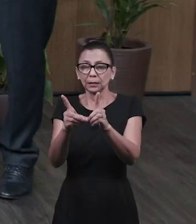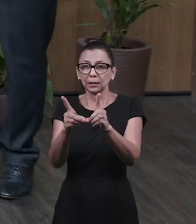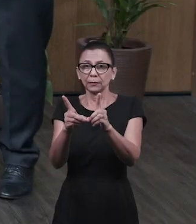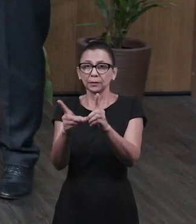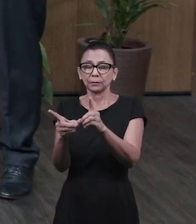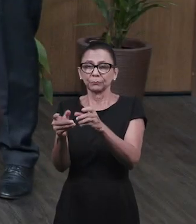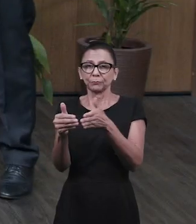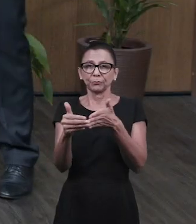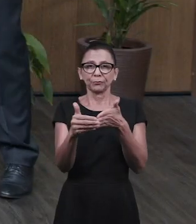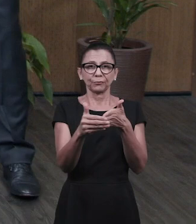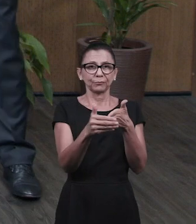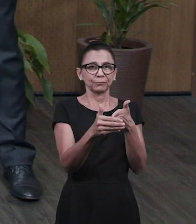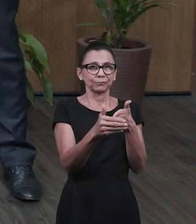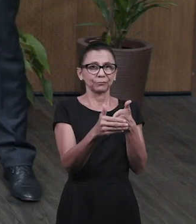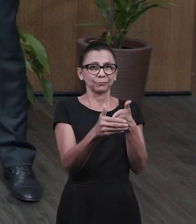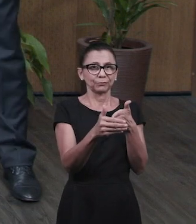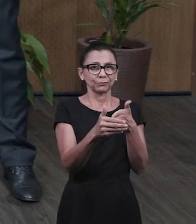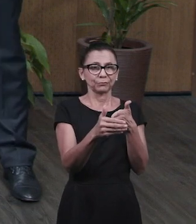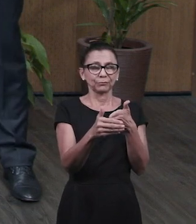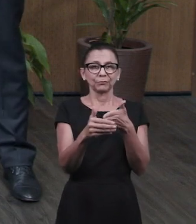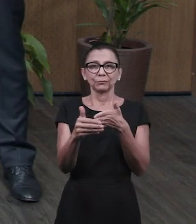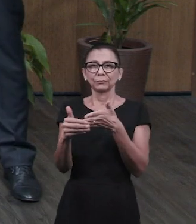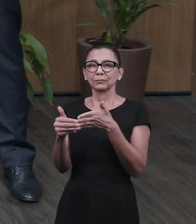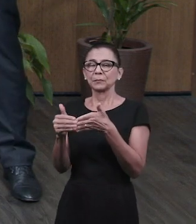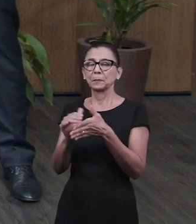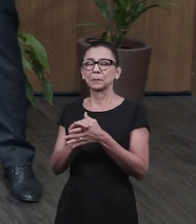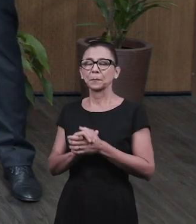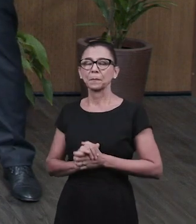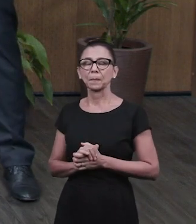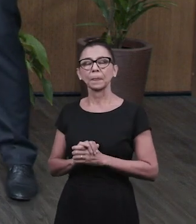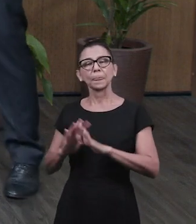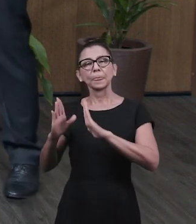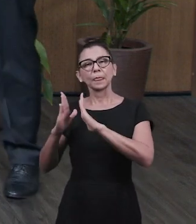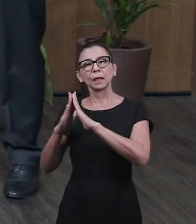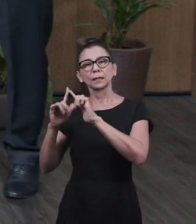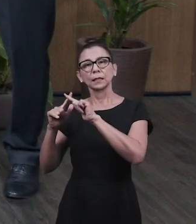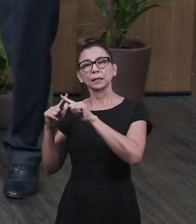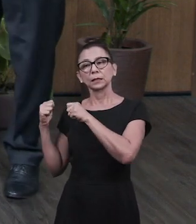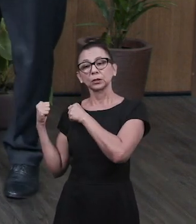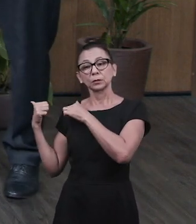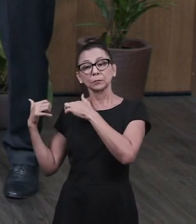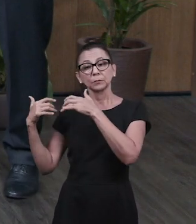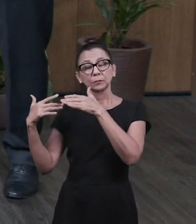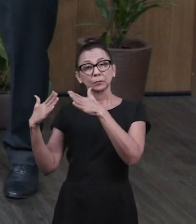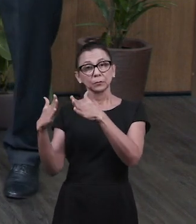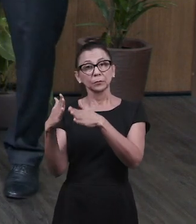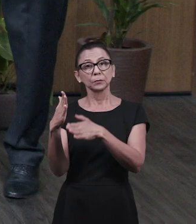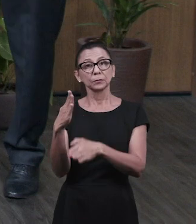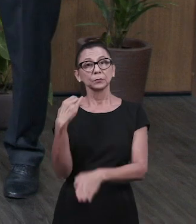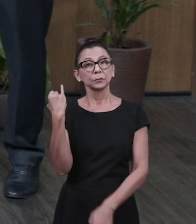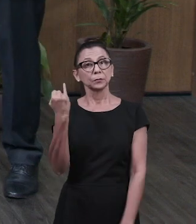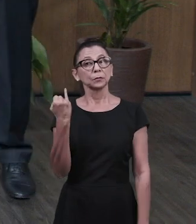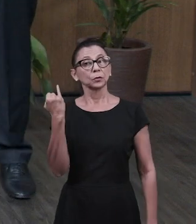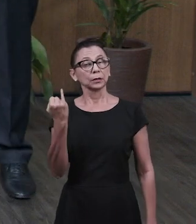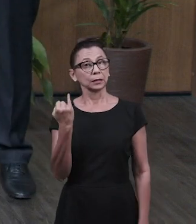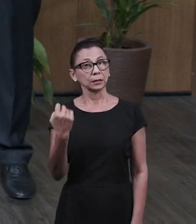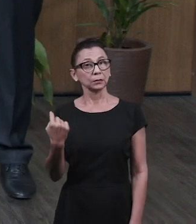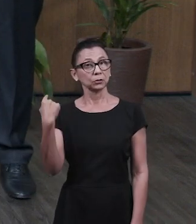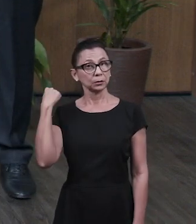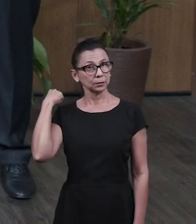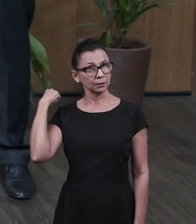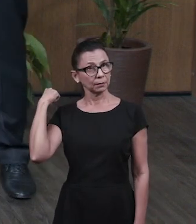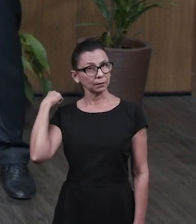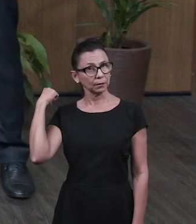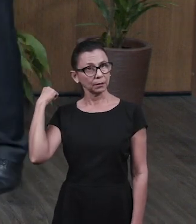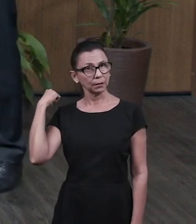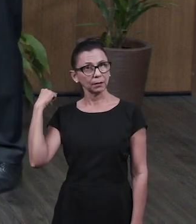Et l'Église primitive, cela est très important d'être clair. L'Église